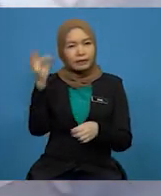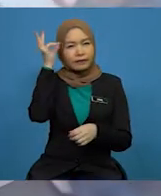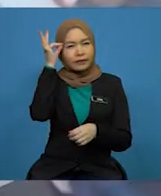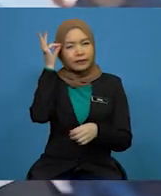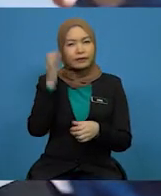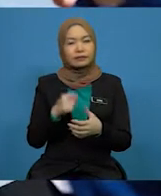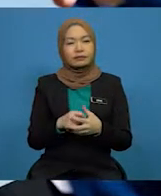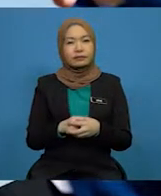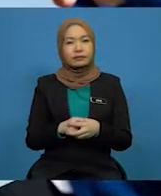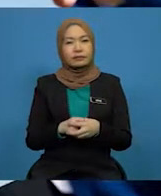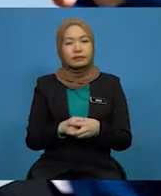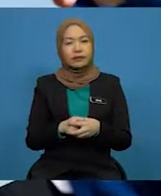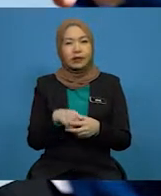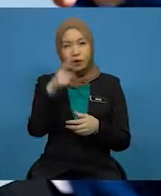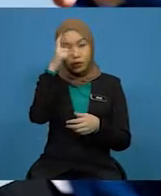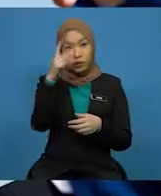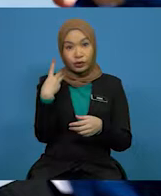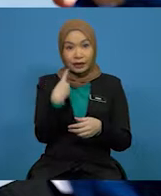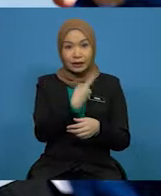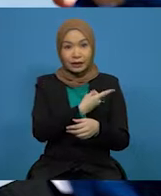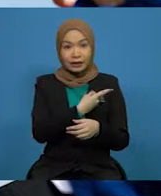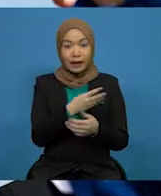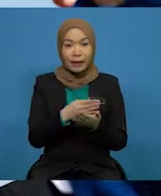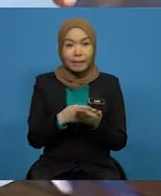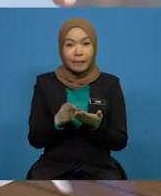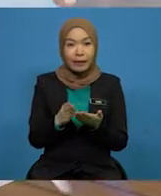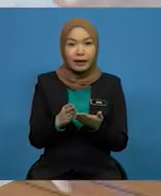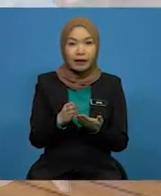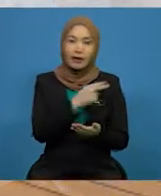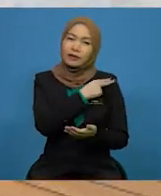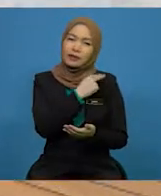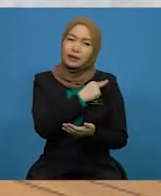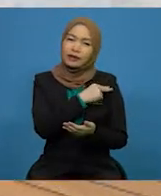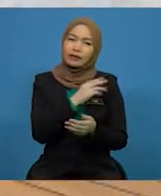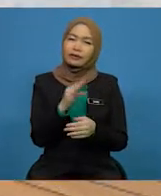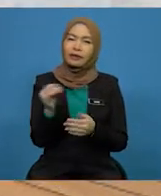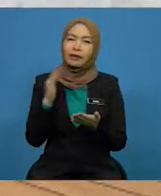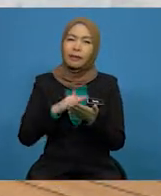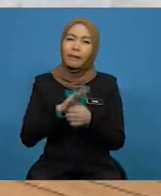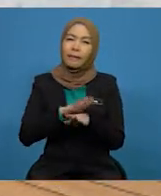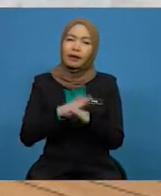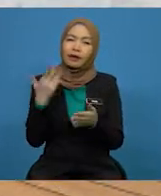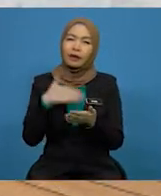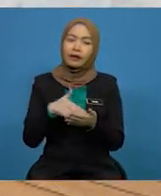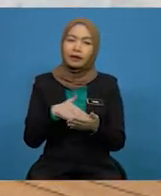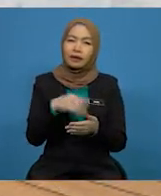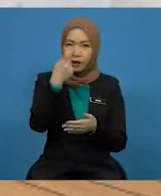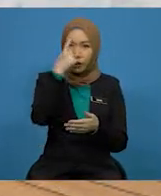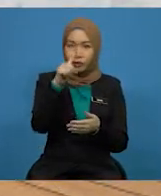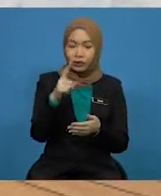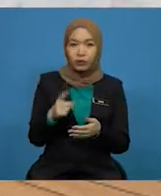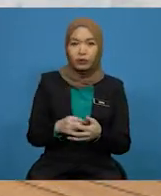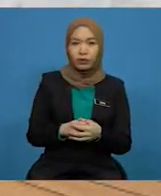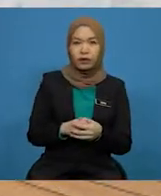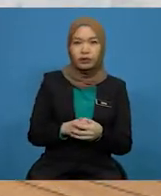dan pendidikan pada masa hadapan. Bagi tujuan firma pula, wang diminta bagi menampung perkara-perkara di